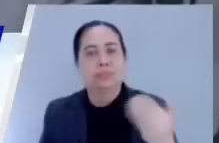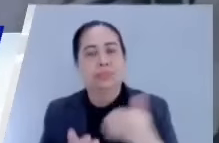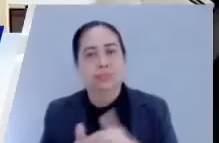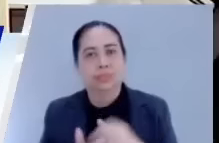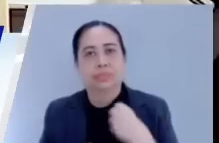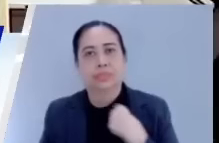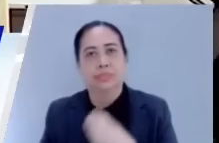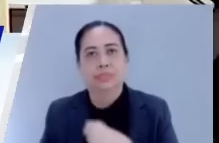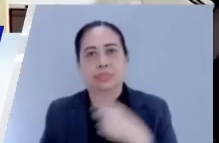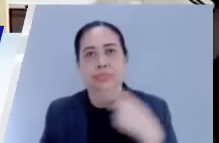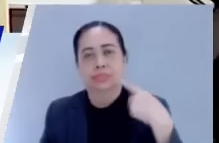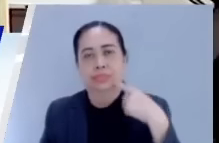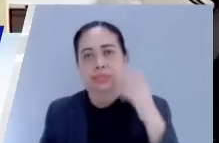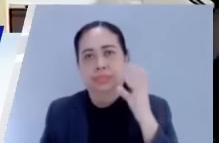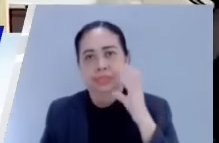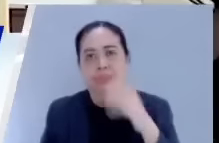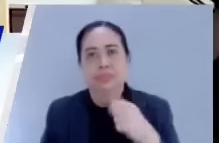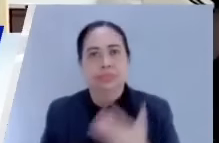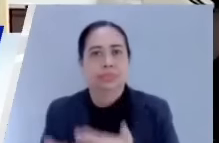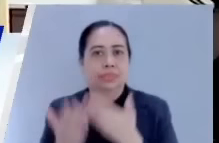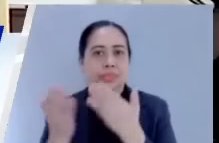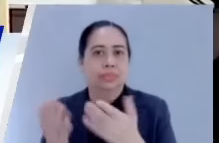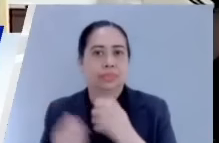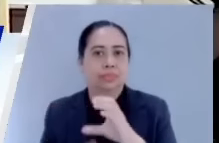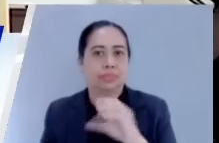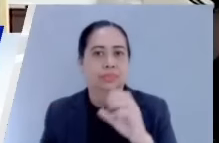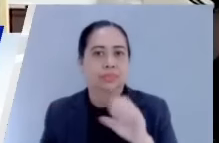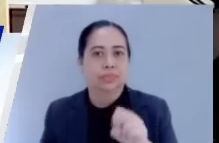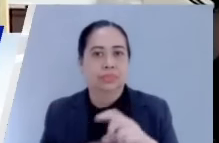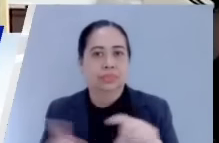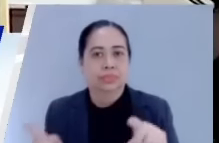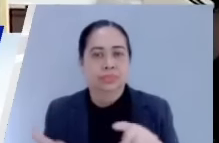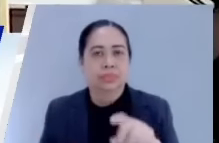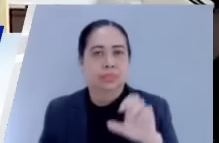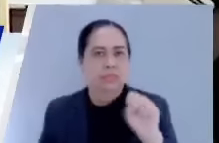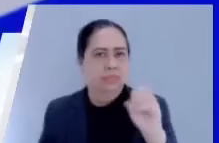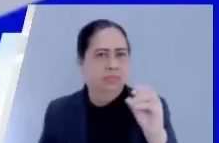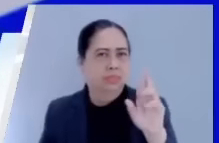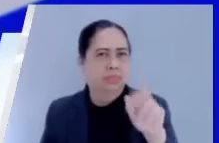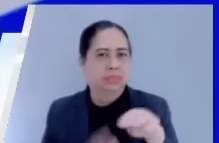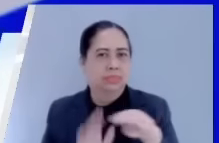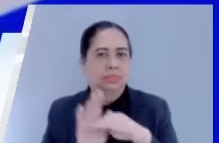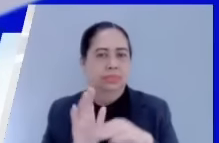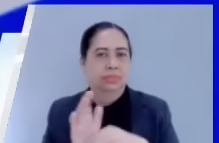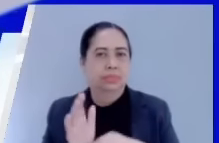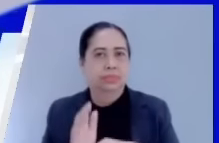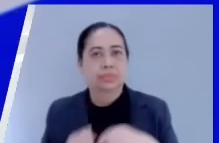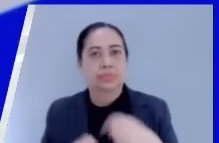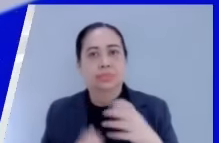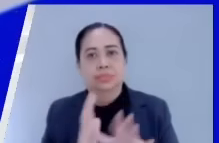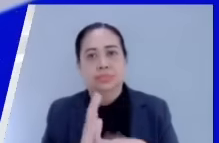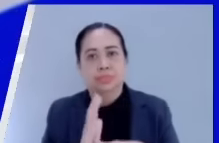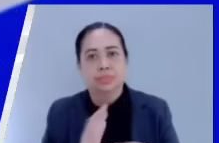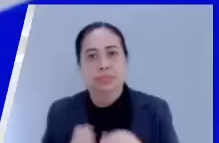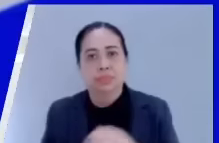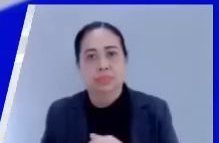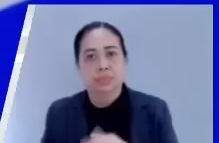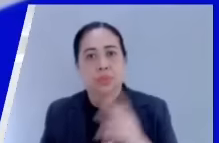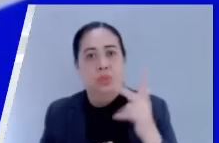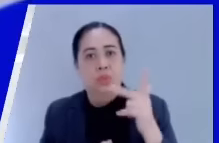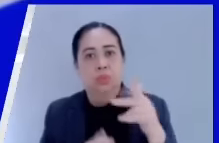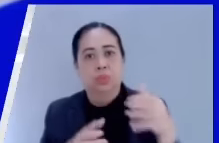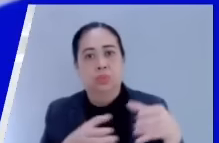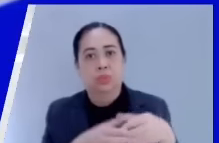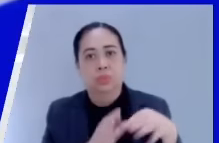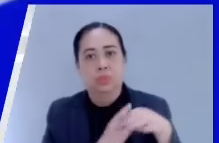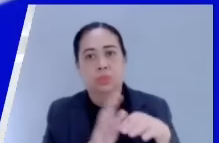Cayetano. Naghain din ng COC si John Rafael Escobar batay sa listahan ng COMELEC. 23 party list ang naghain ng Certificate